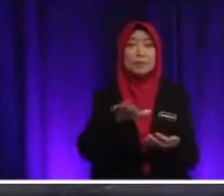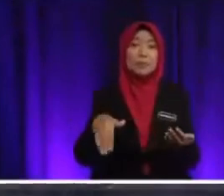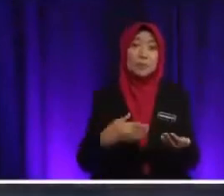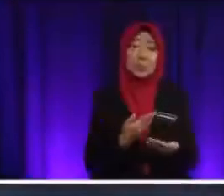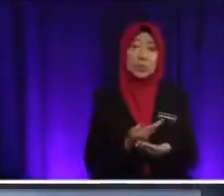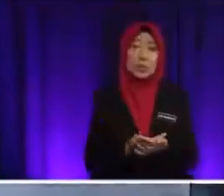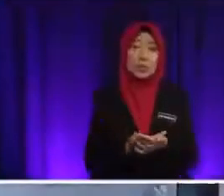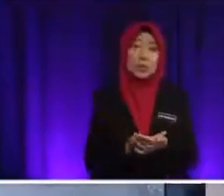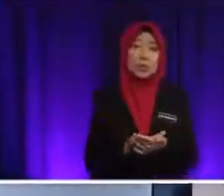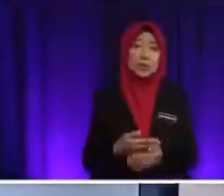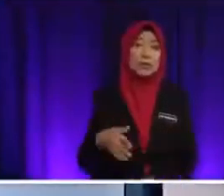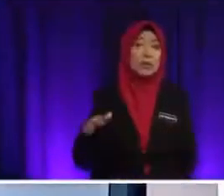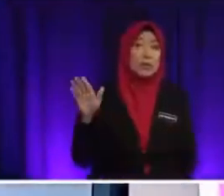semua